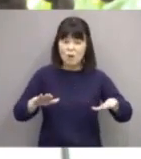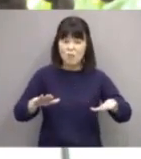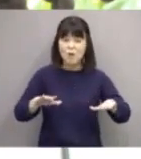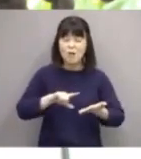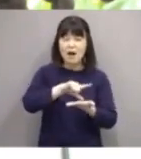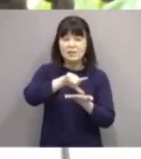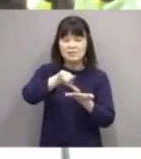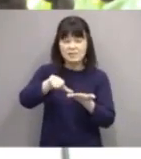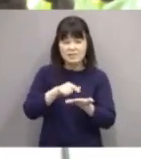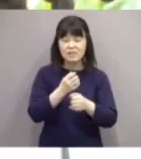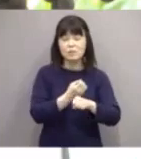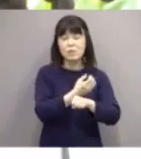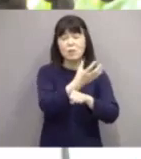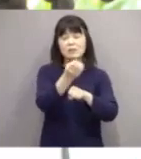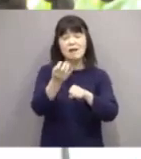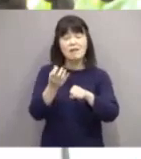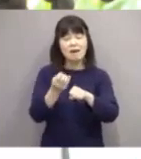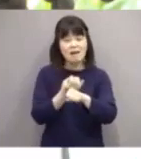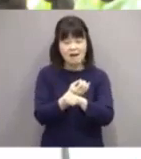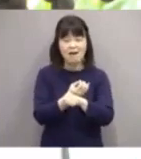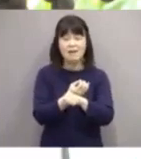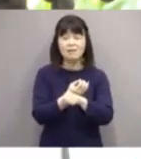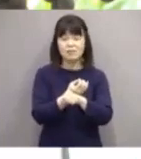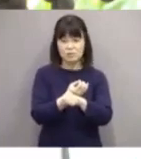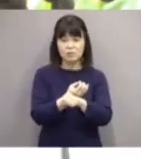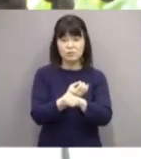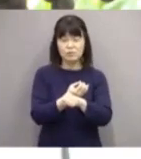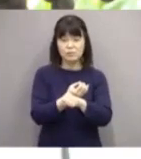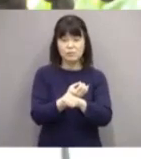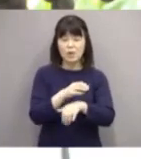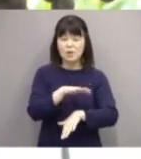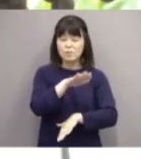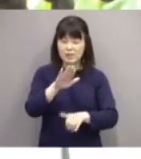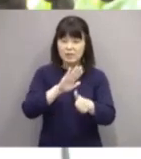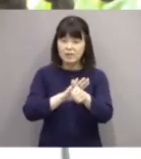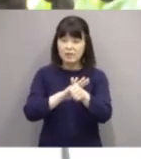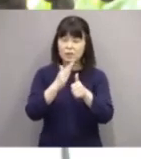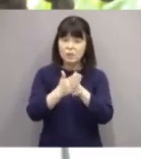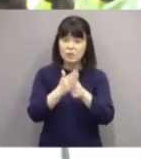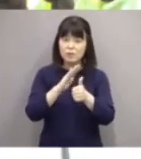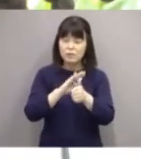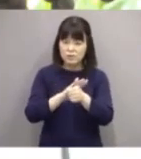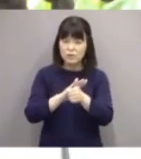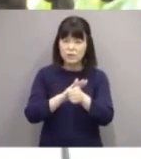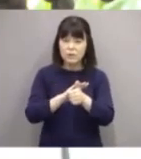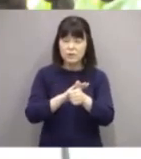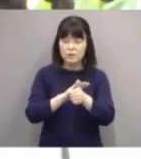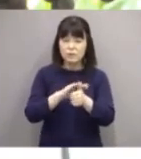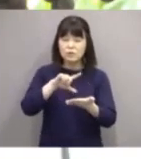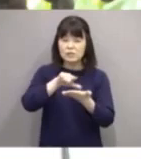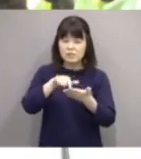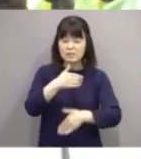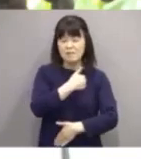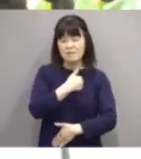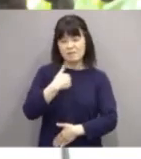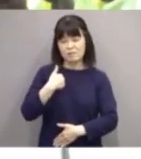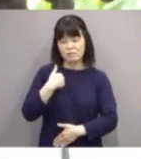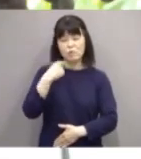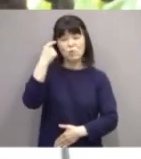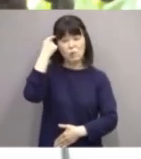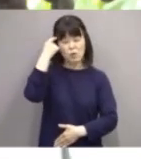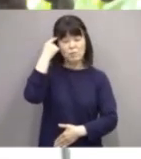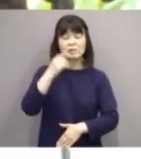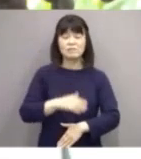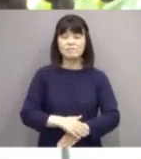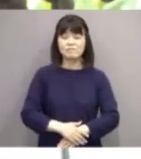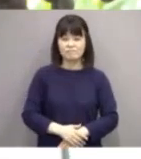もがいるから賑やかで、みんなが協力し合ってという地域ができると思いますね。